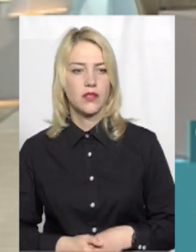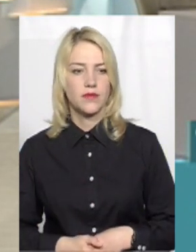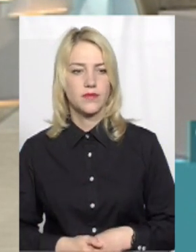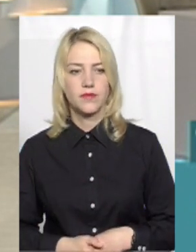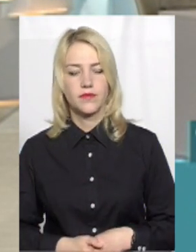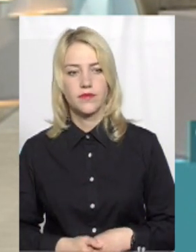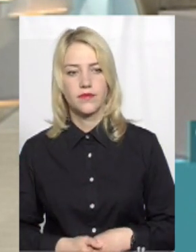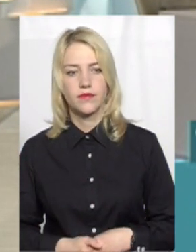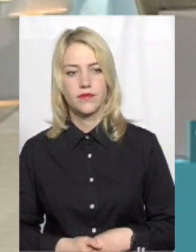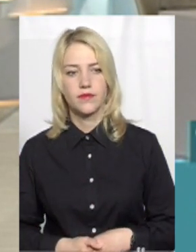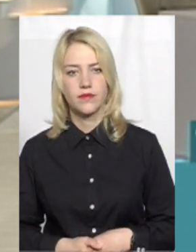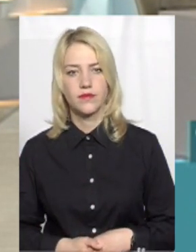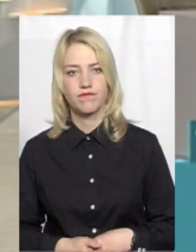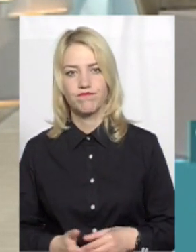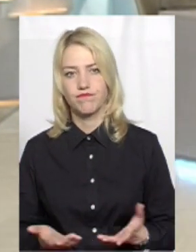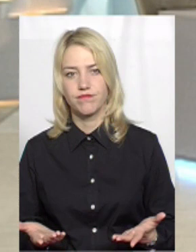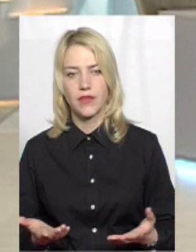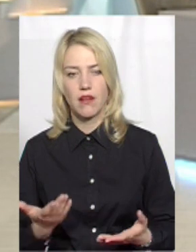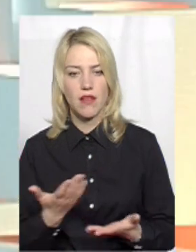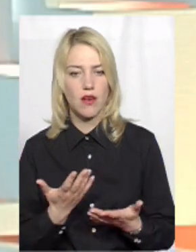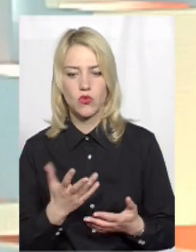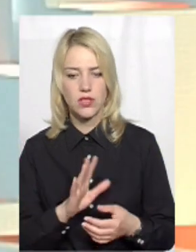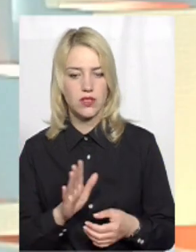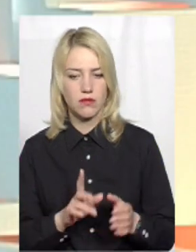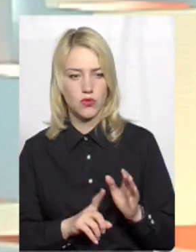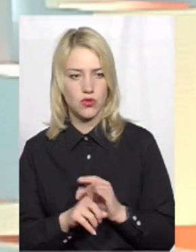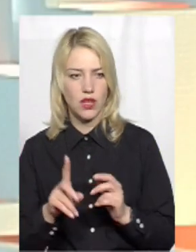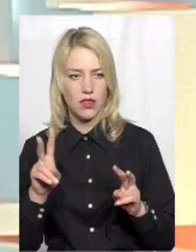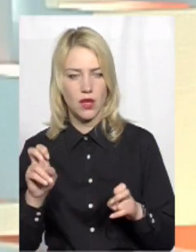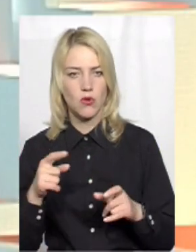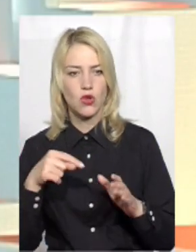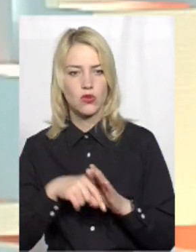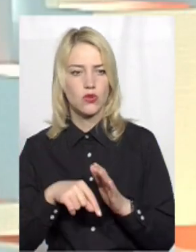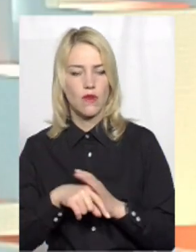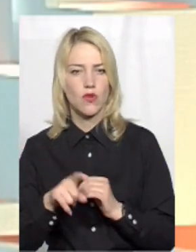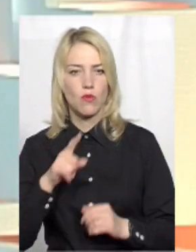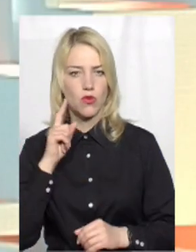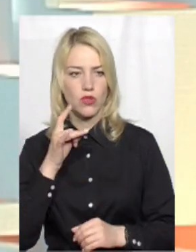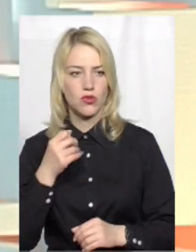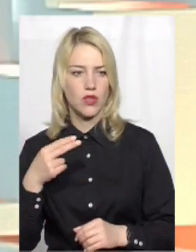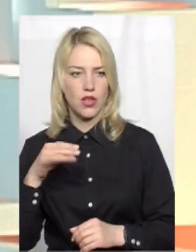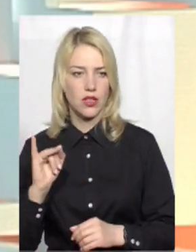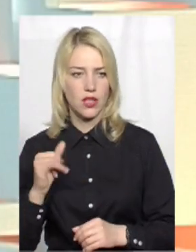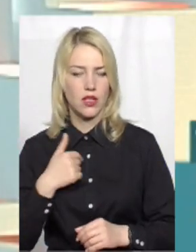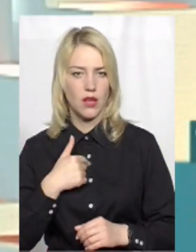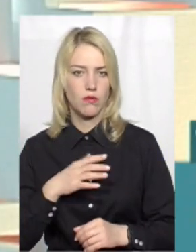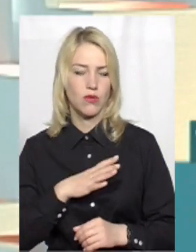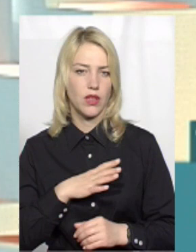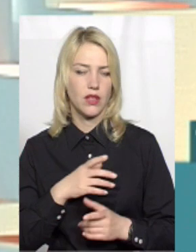кажучи, якось не заходила тема стосовно молодіжної ради. Крім того, я